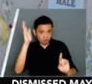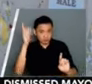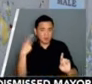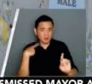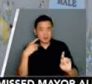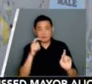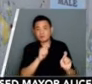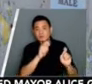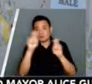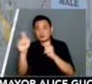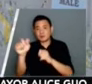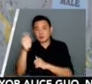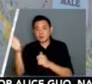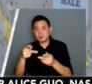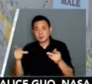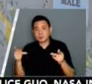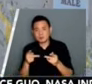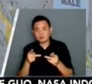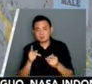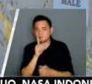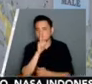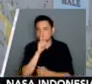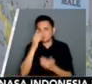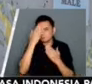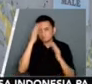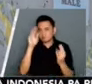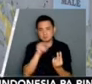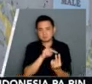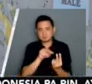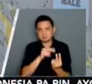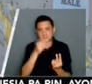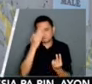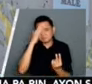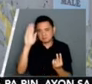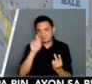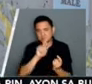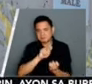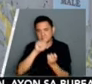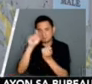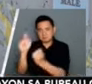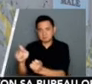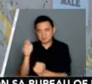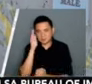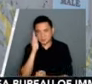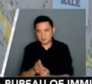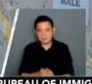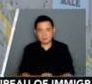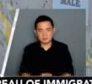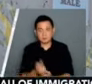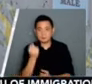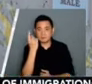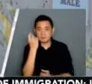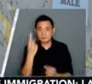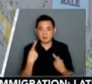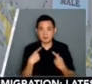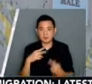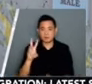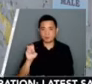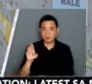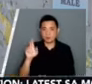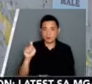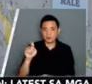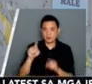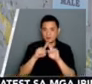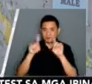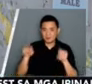dito kina Sheila Guo at kay Cassandra Ong. Magamat alam natin na mayroong warrant of arrest na inissue ang Kongreso at